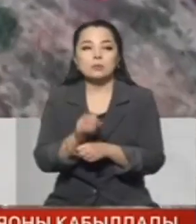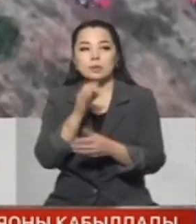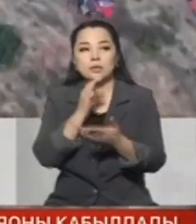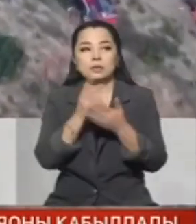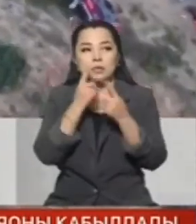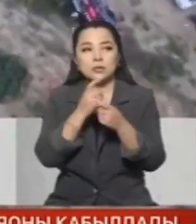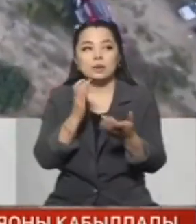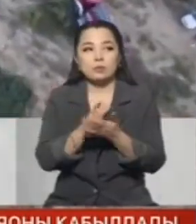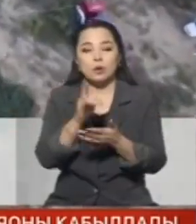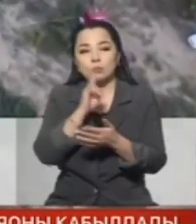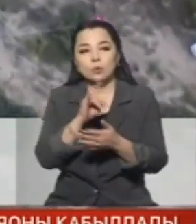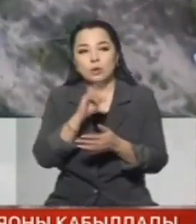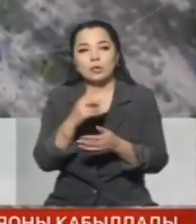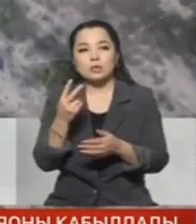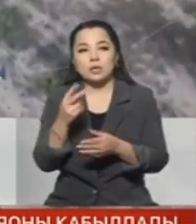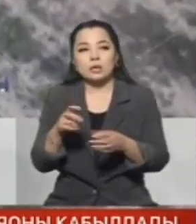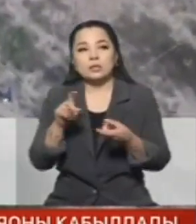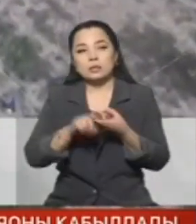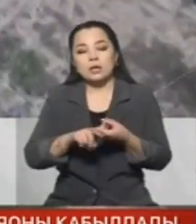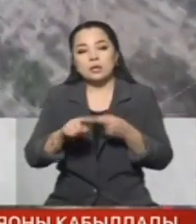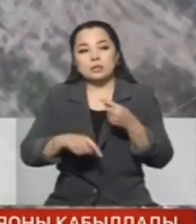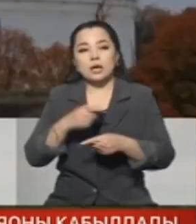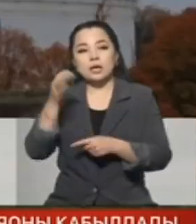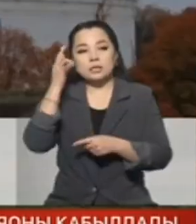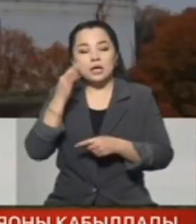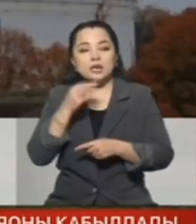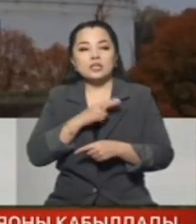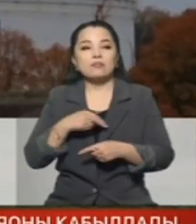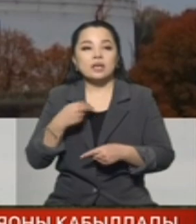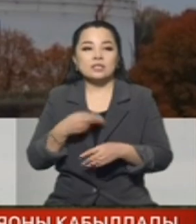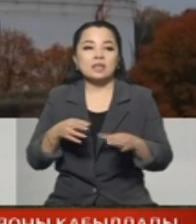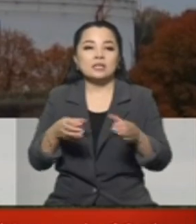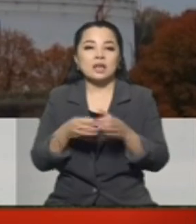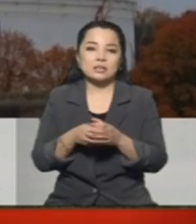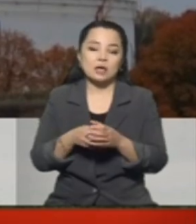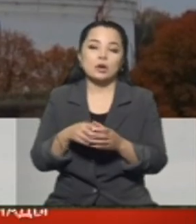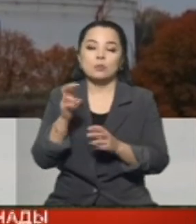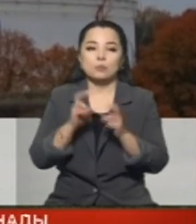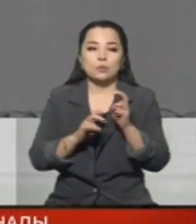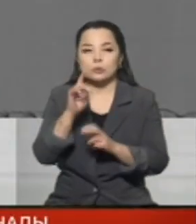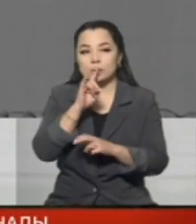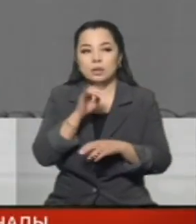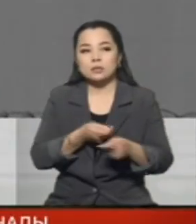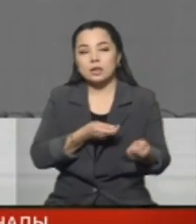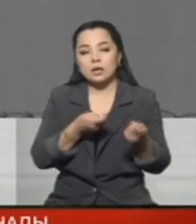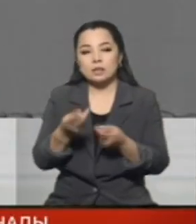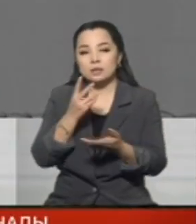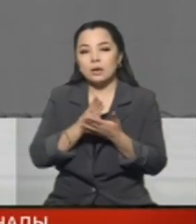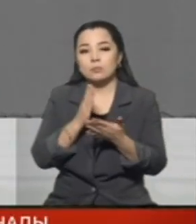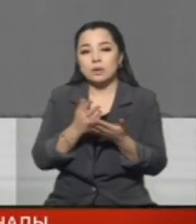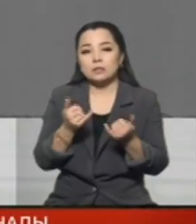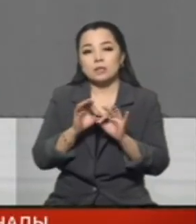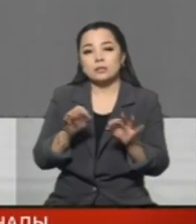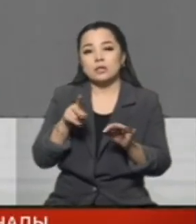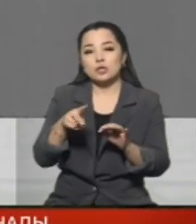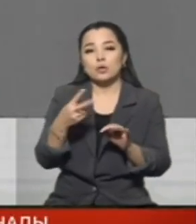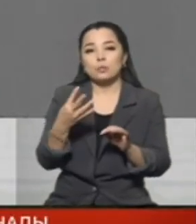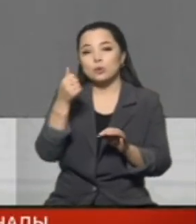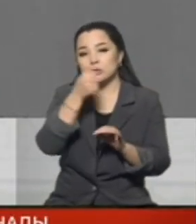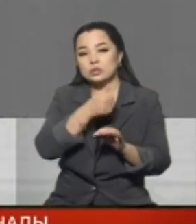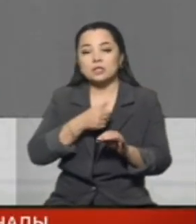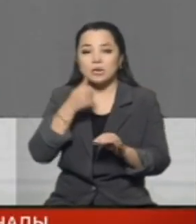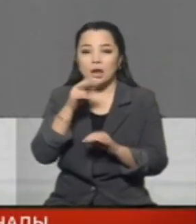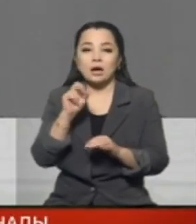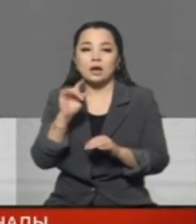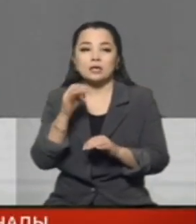мәлімдеді. Қазір мұнай 2-ші желі арқылы Германияның Швед қаласындағы мұнай өңдеу зауытына тасымалданып жатыр. Айта кету керек,